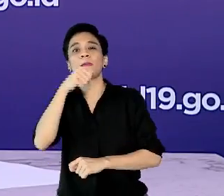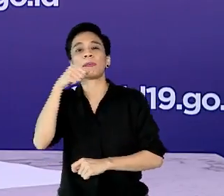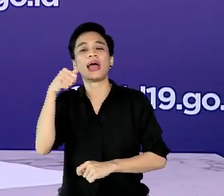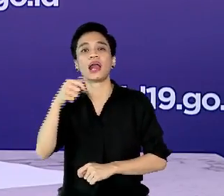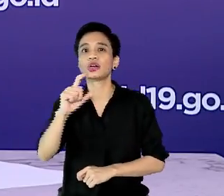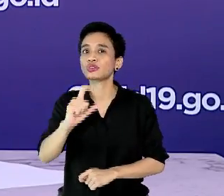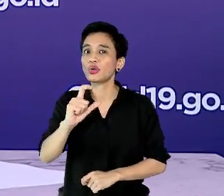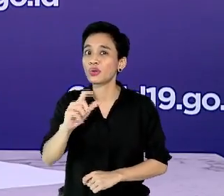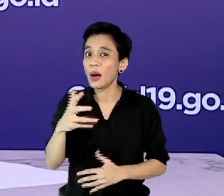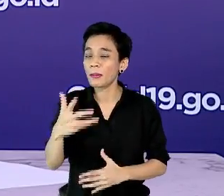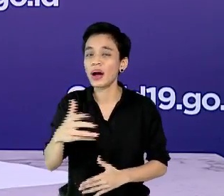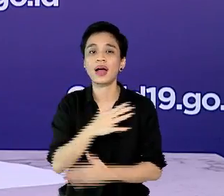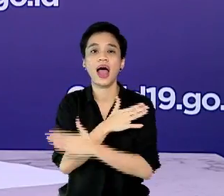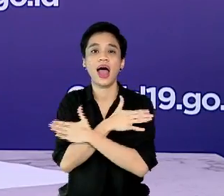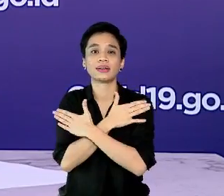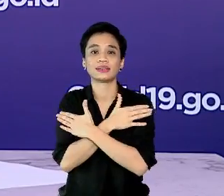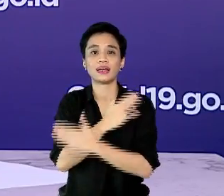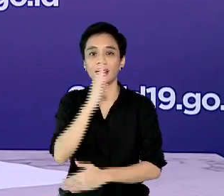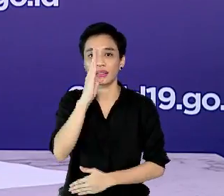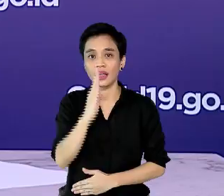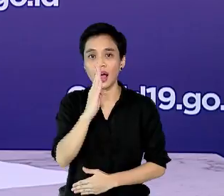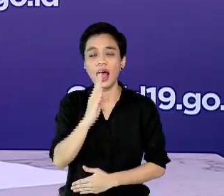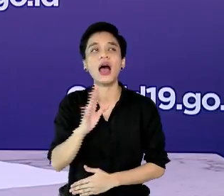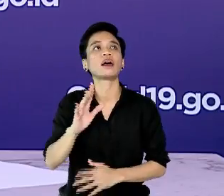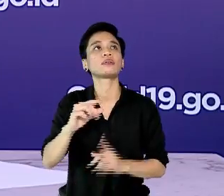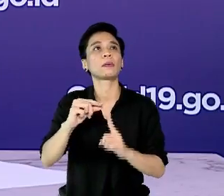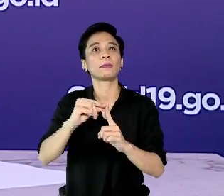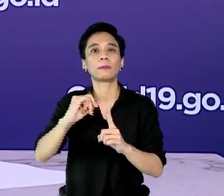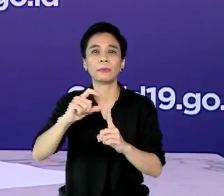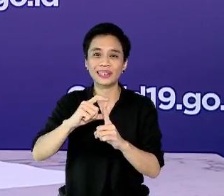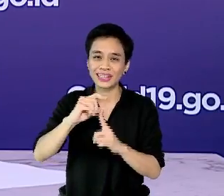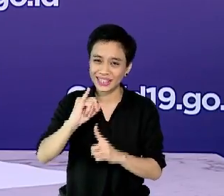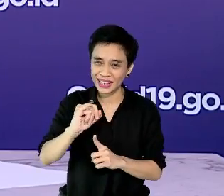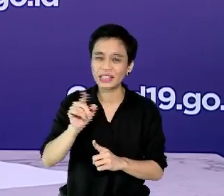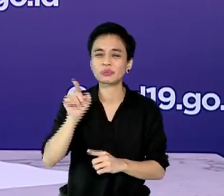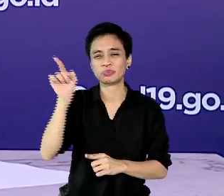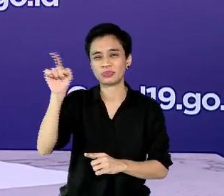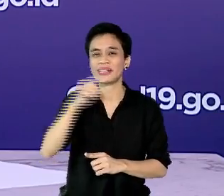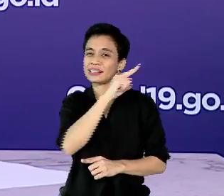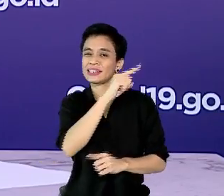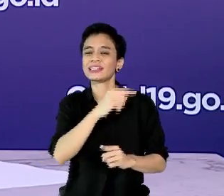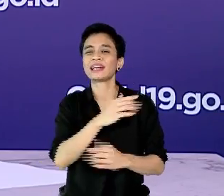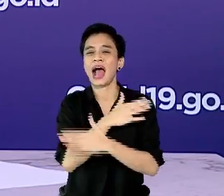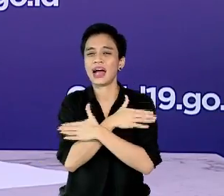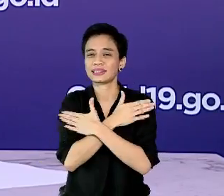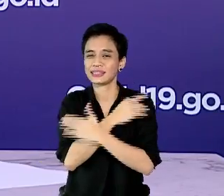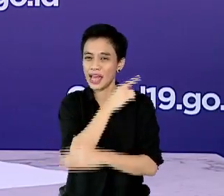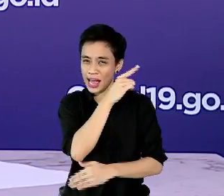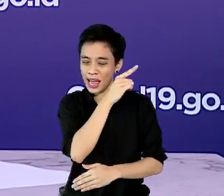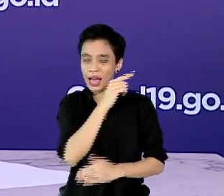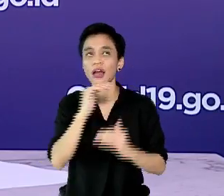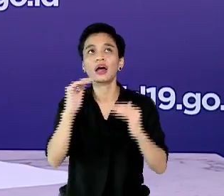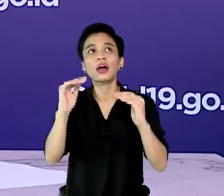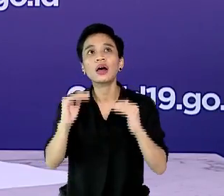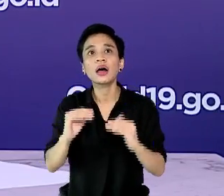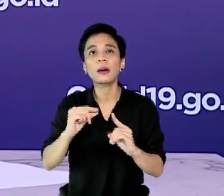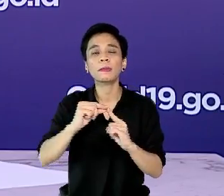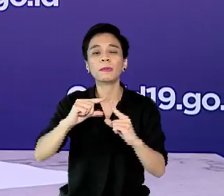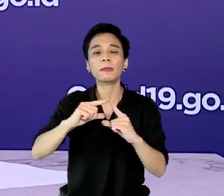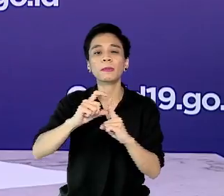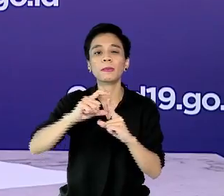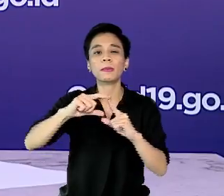yaitu Kabupaten Aceh Tengah dan Pidi di Provinsi Nanggro Aceh Darussalam, Kabupaten